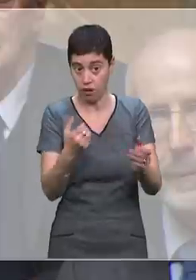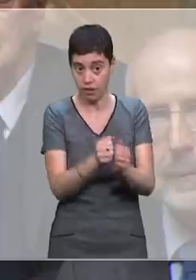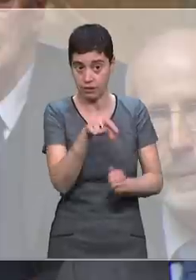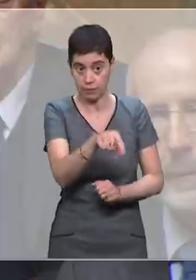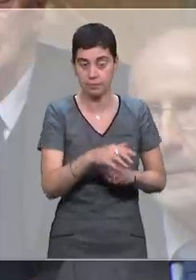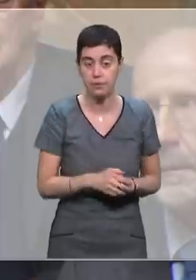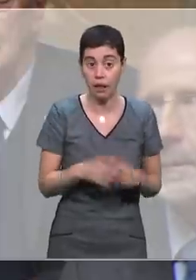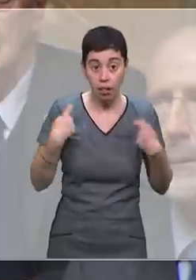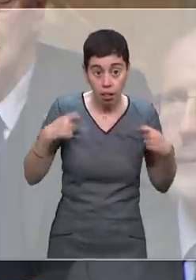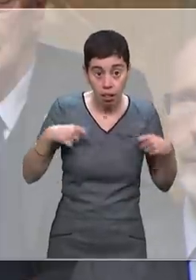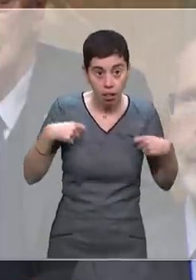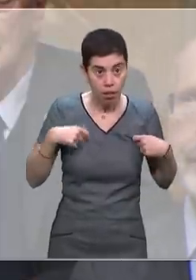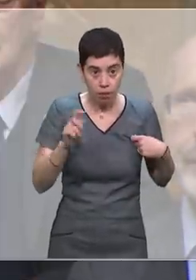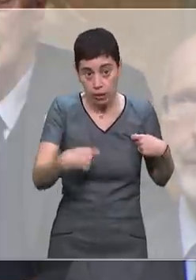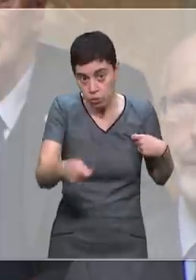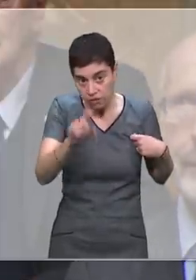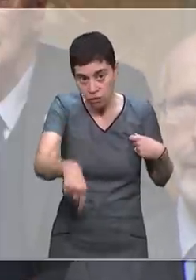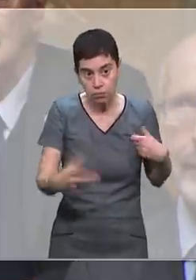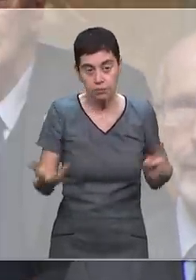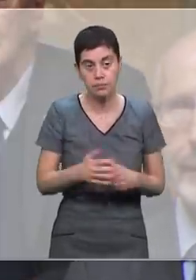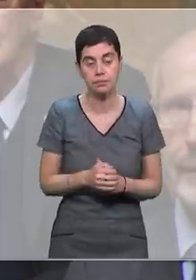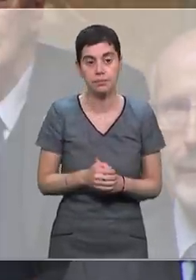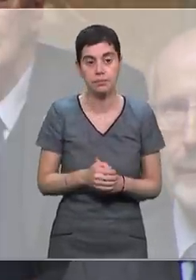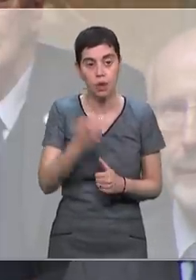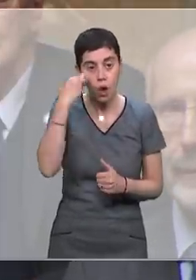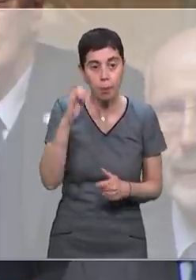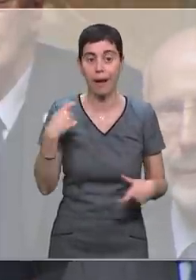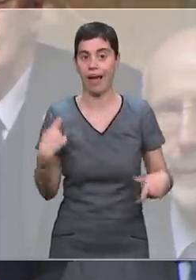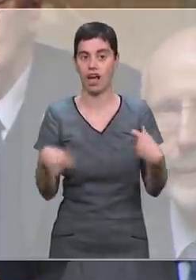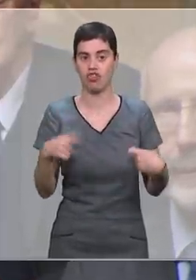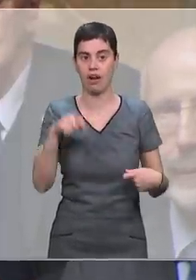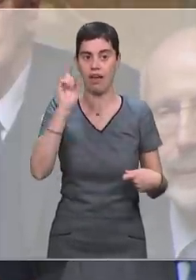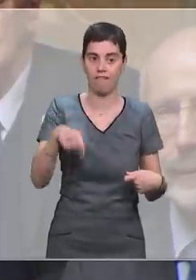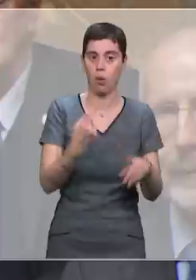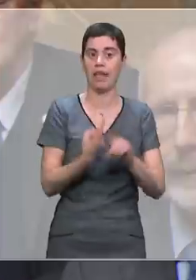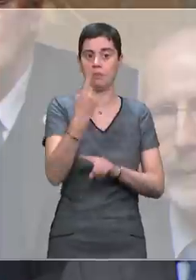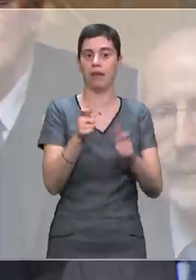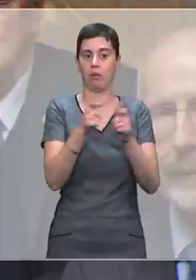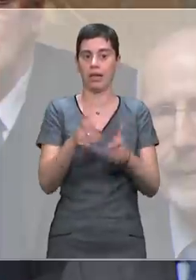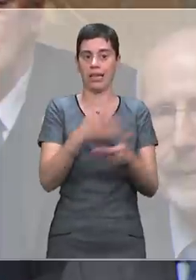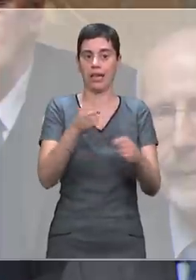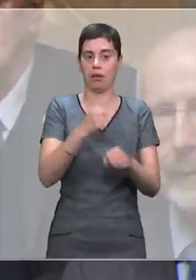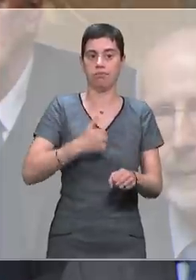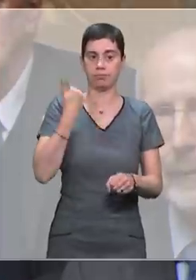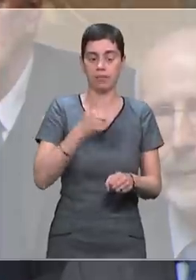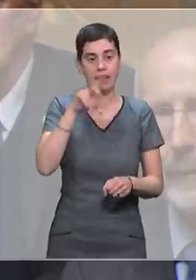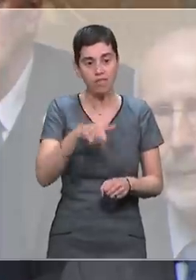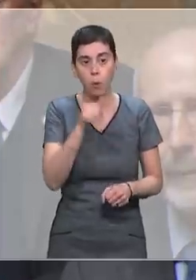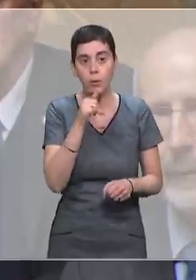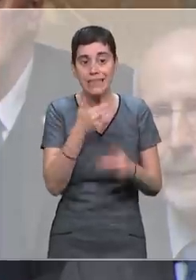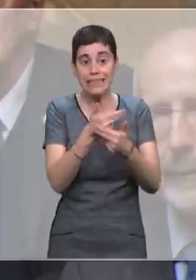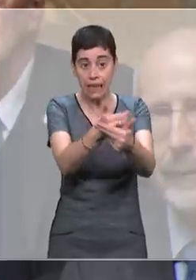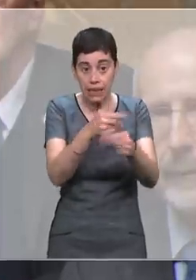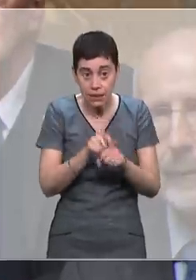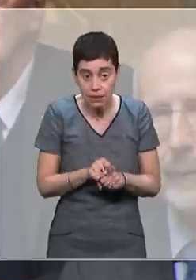pouvons pas faire l'économie. Pour une Europe agile et souveraine, il lui faut disposer de sa propre constellation de mini-satellites pour assurer